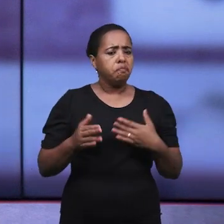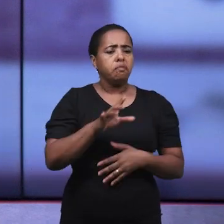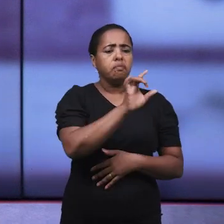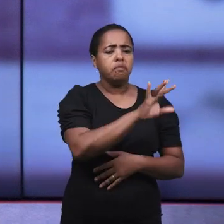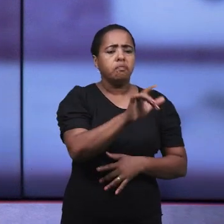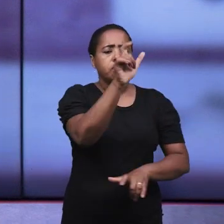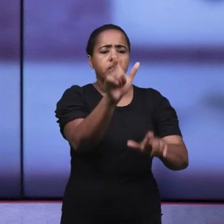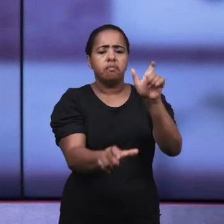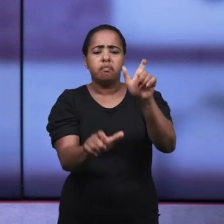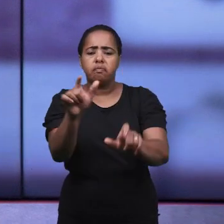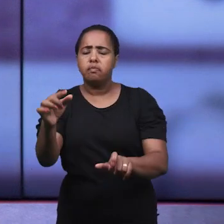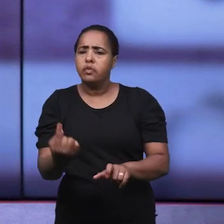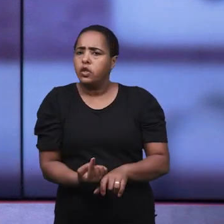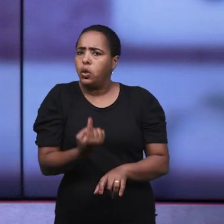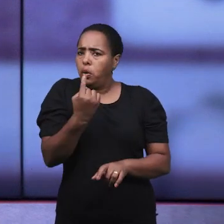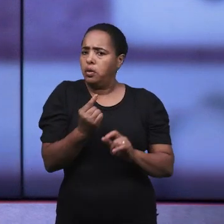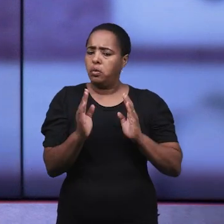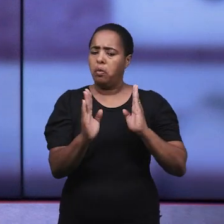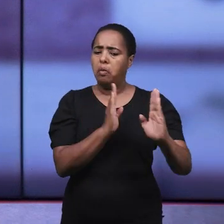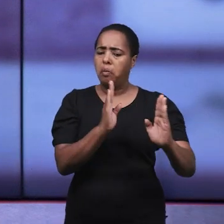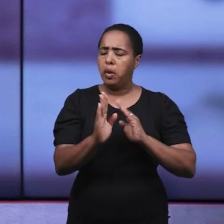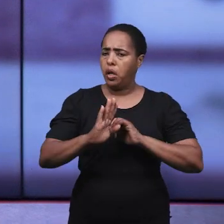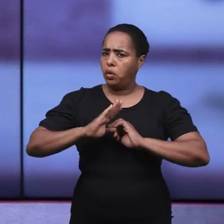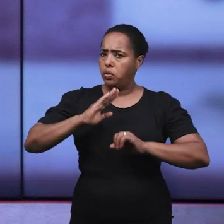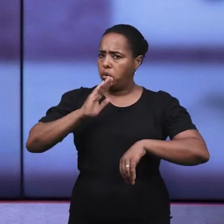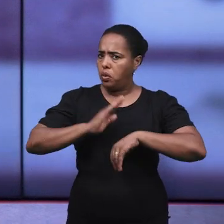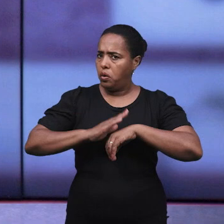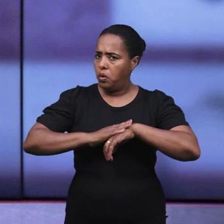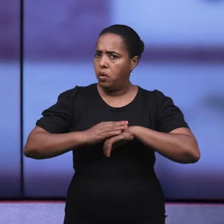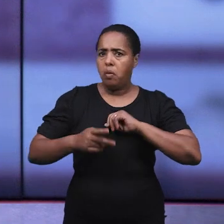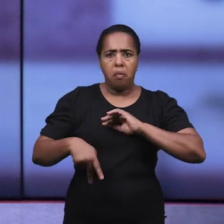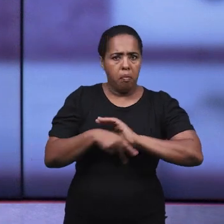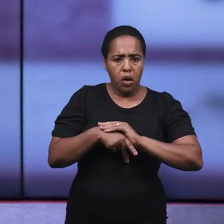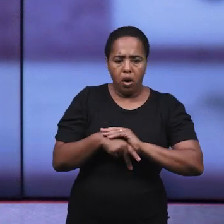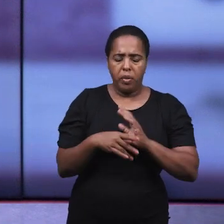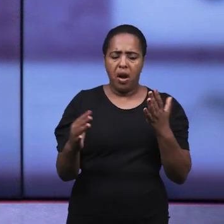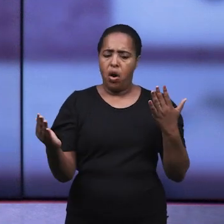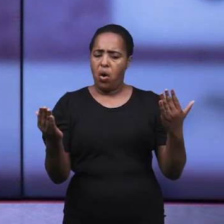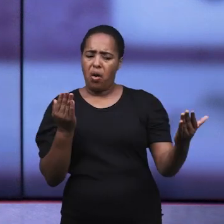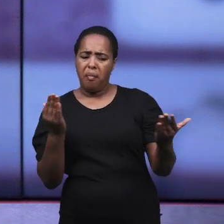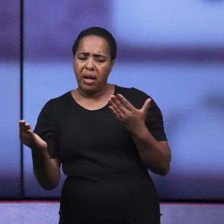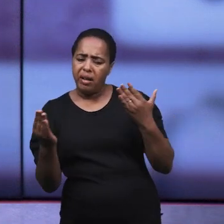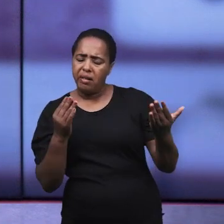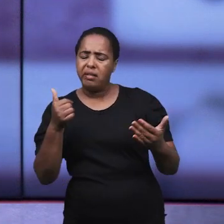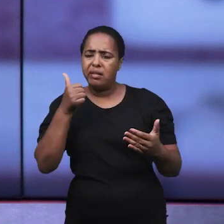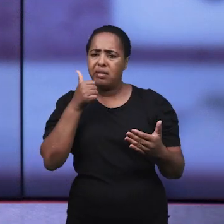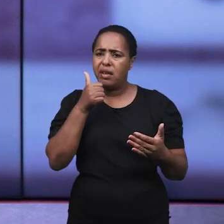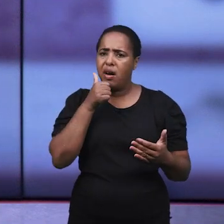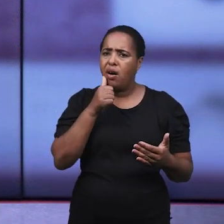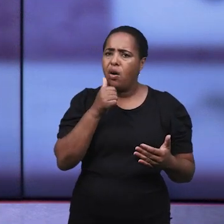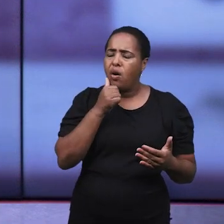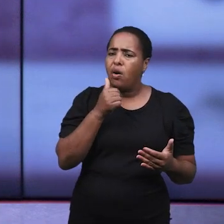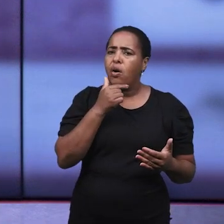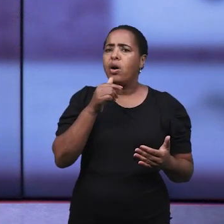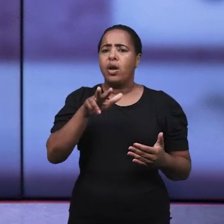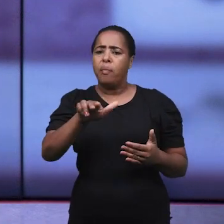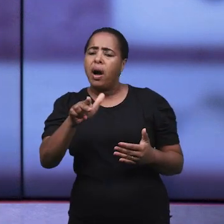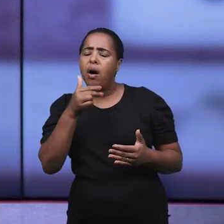le Seigneur va vous honorer. Éliminez les comparaisons. Chaque enfant est un être unique qui a un temps propre. Faites la comparaison